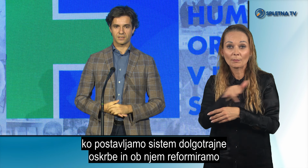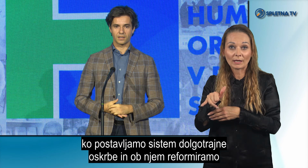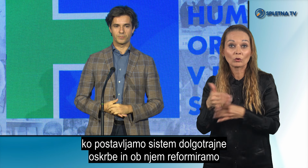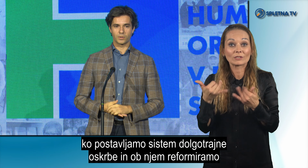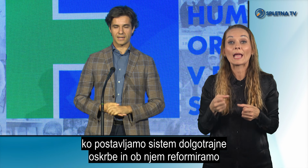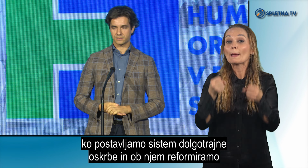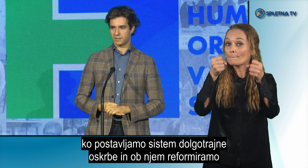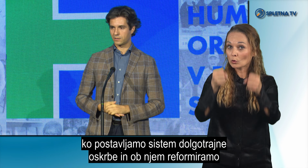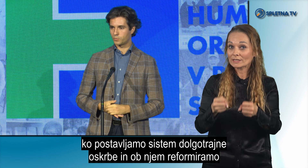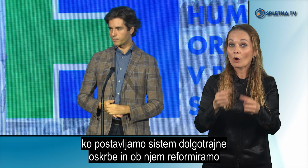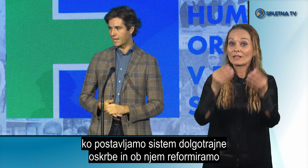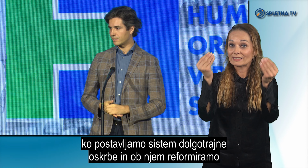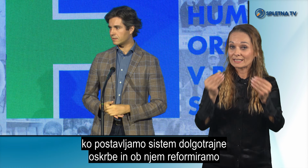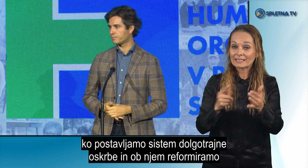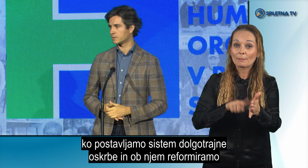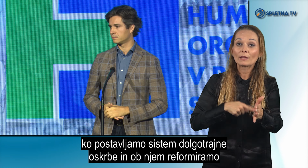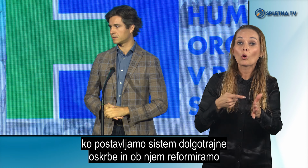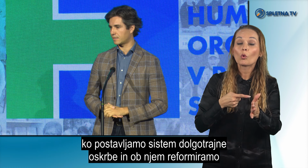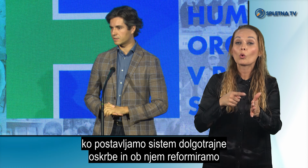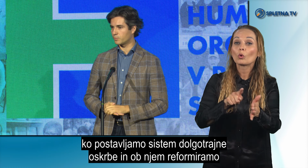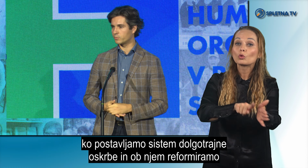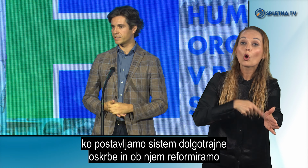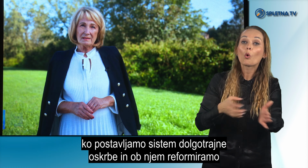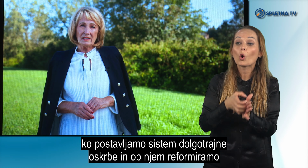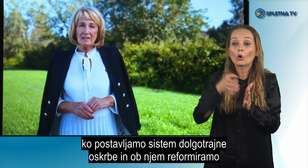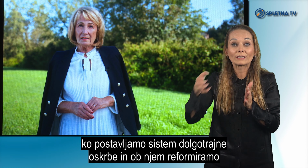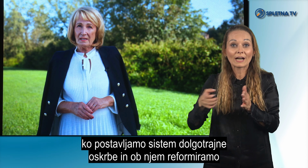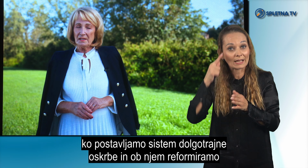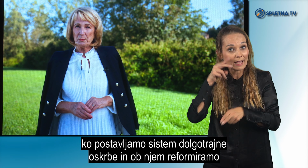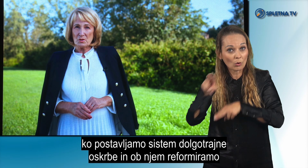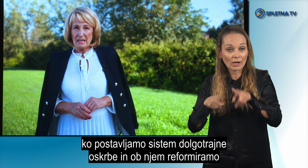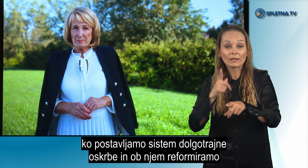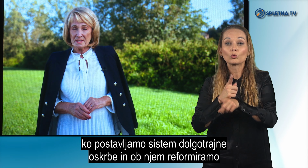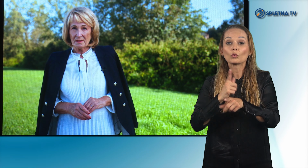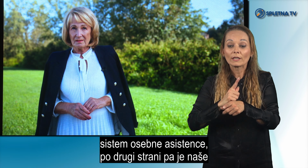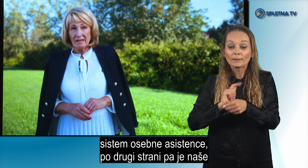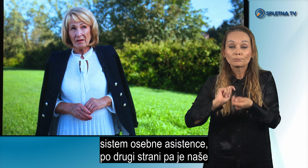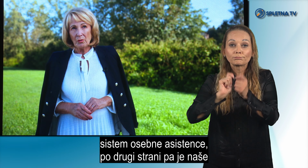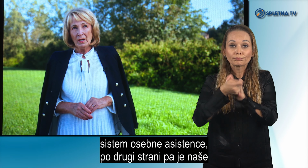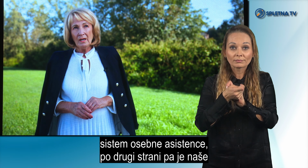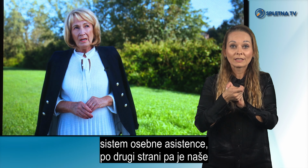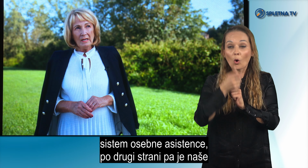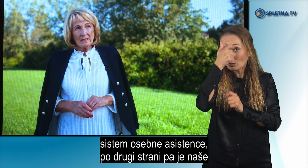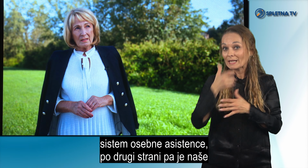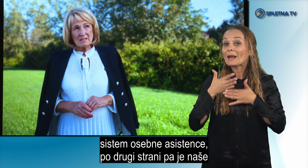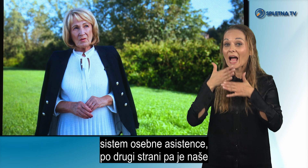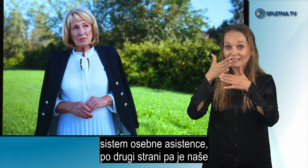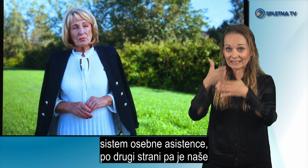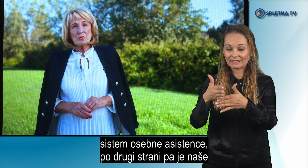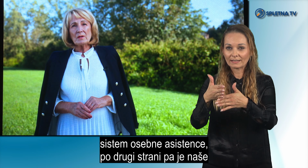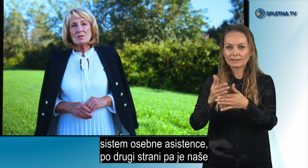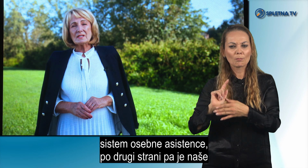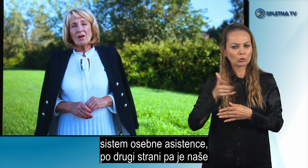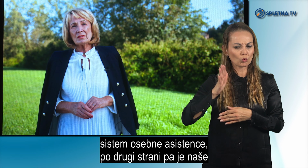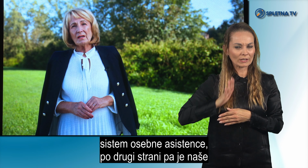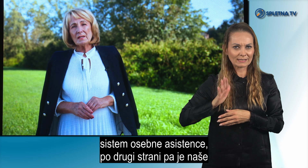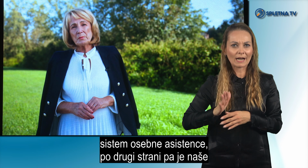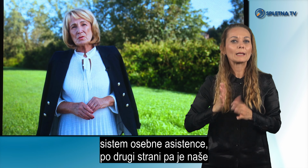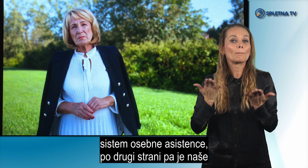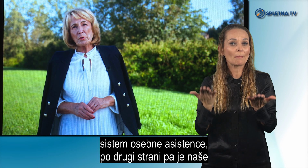ko postavljamo sistem dolgotrajne oskrbe in ob njem reformiramo sistem osebne asistence. Po